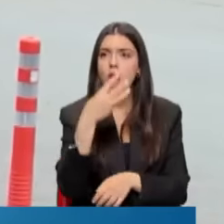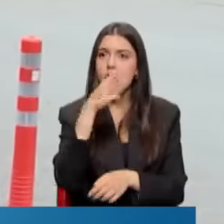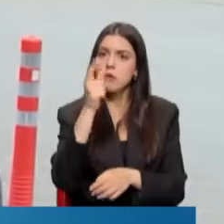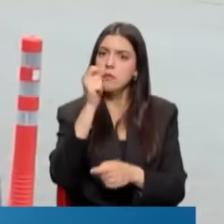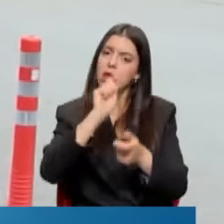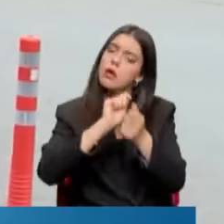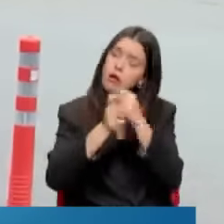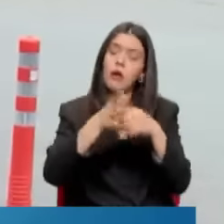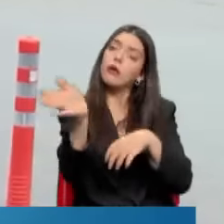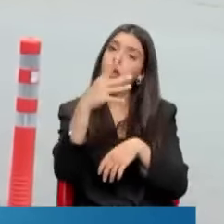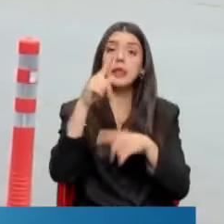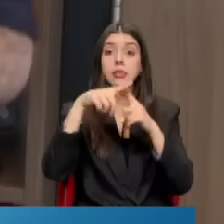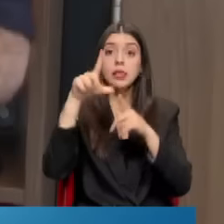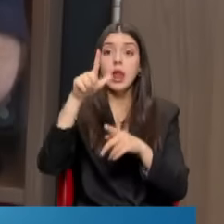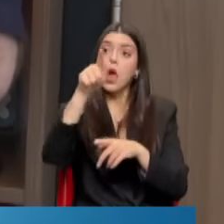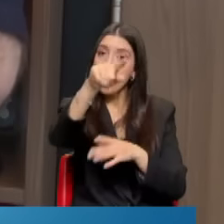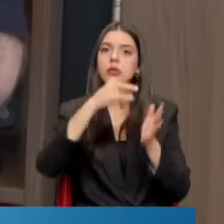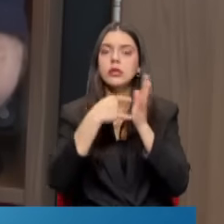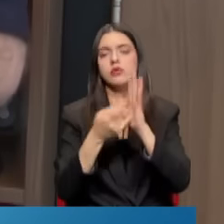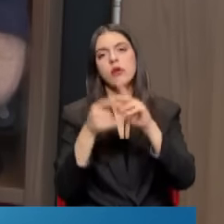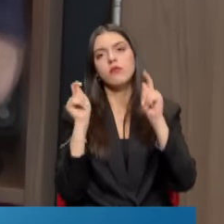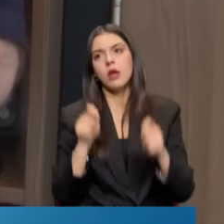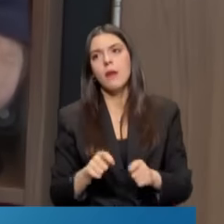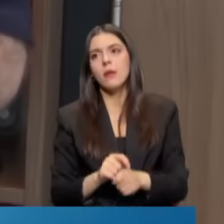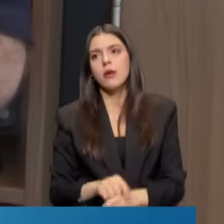çevirsin der Öyle tasarruf yapsınlar